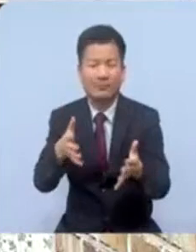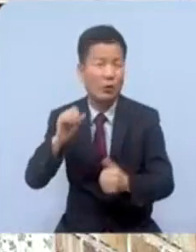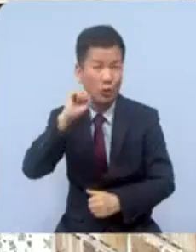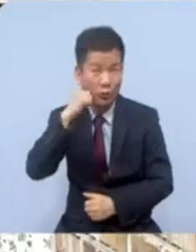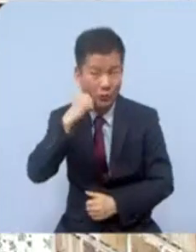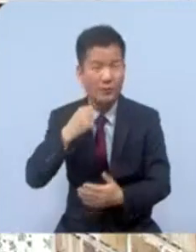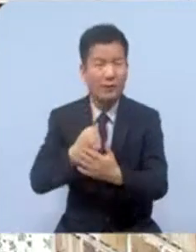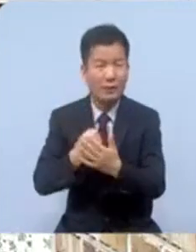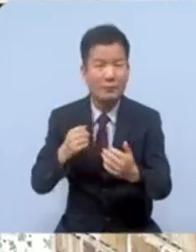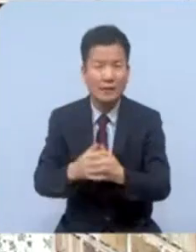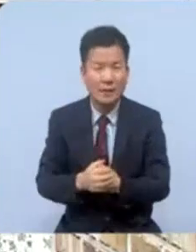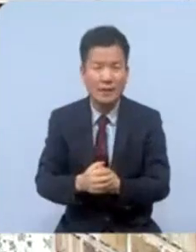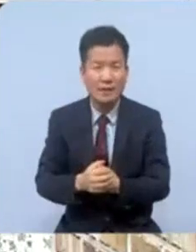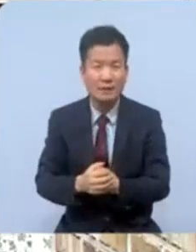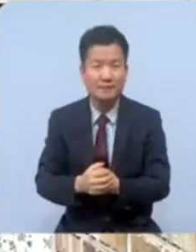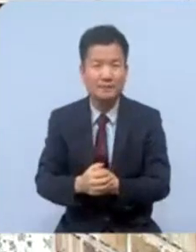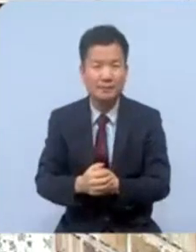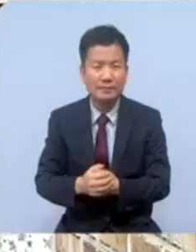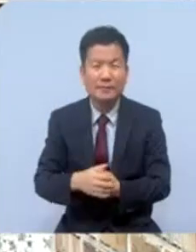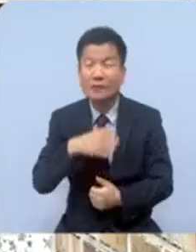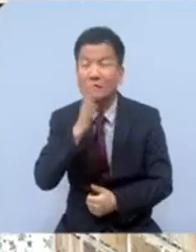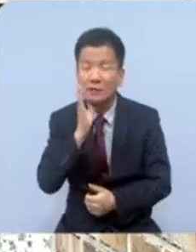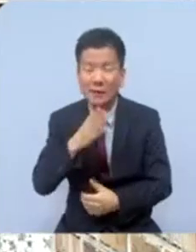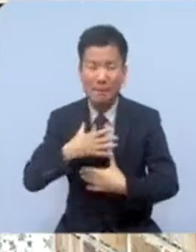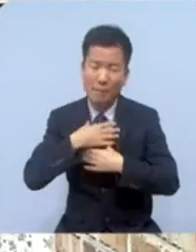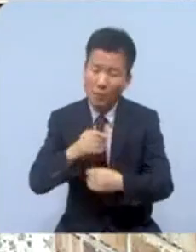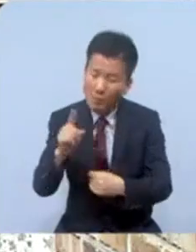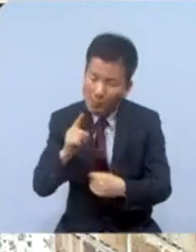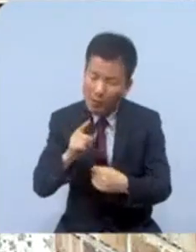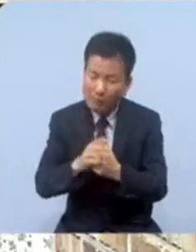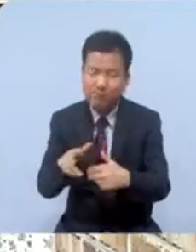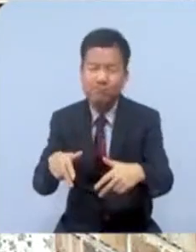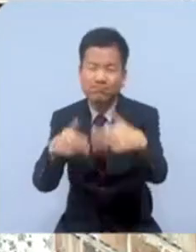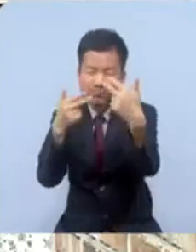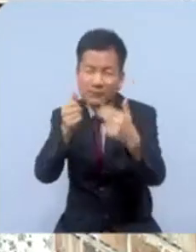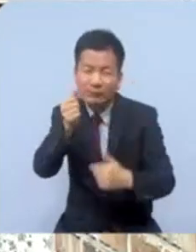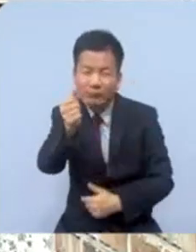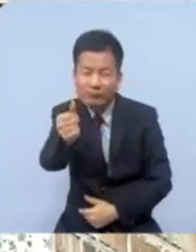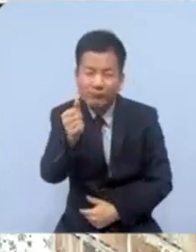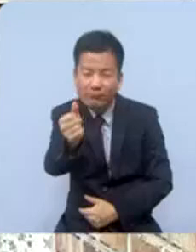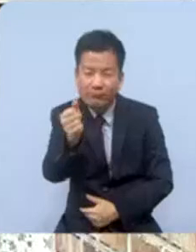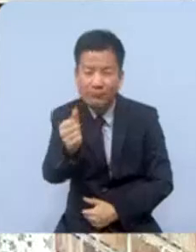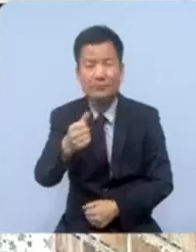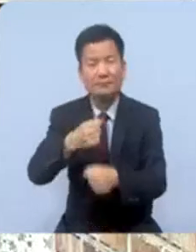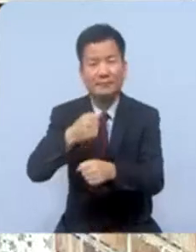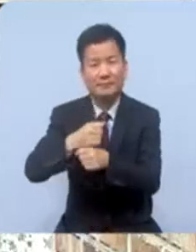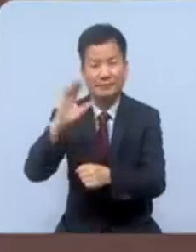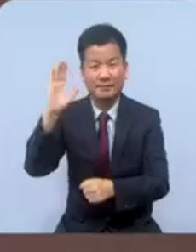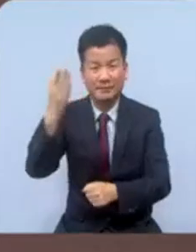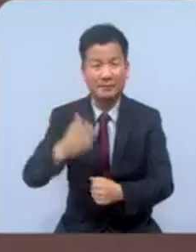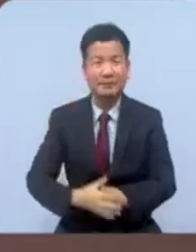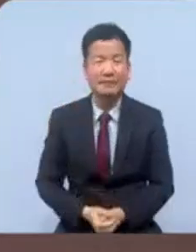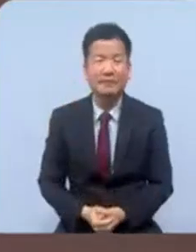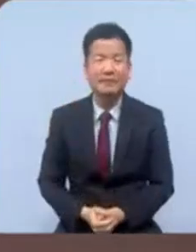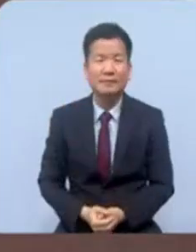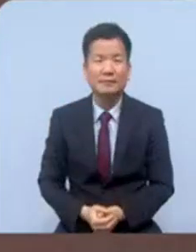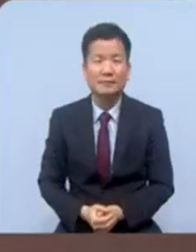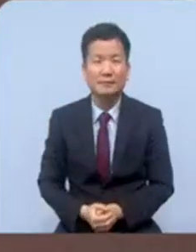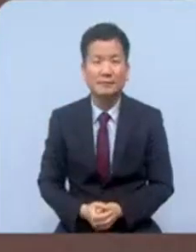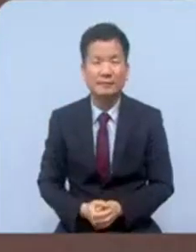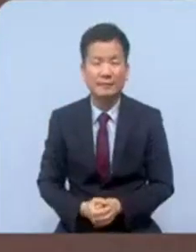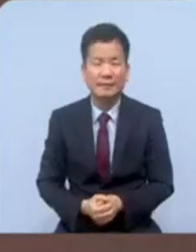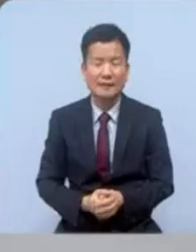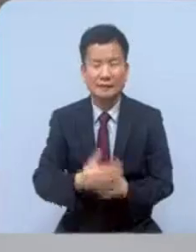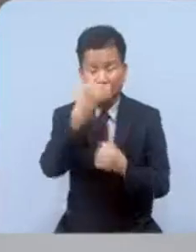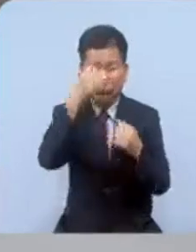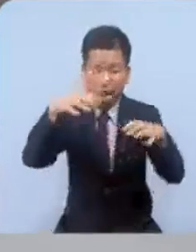어렵거든요. 그래서 좀 노인분들한테 좀 편하게 이 버스를 좀 이용하십사 하고 저희가 콜 버튼을 설치하게 됐습니다. 행정구역이